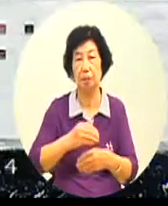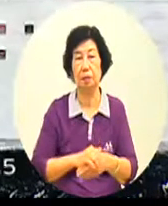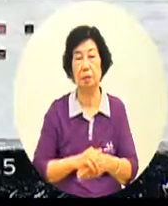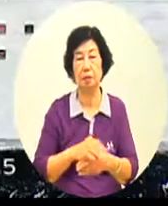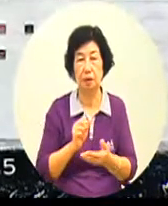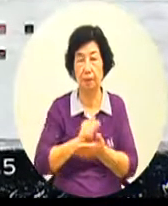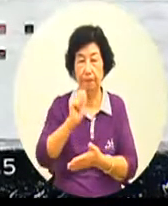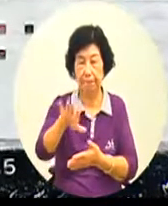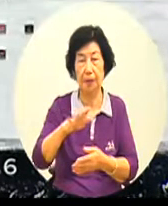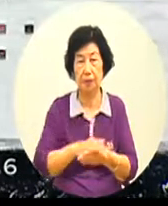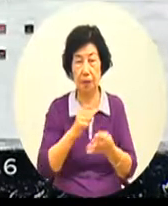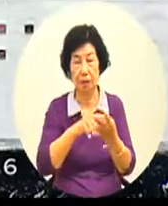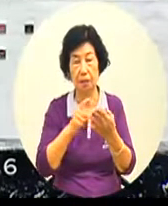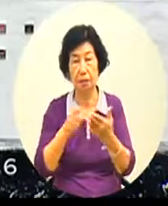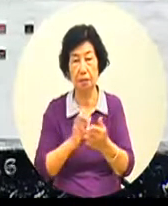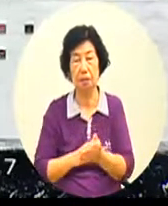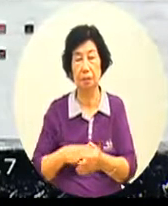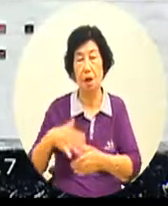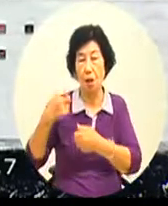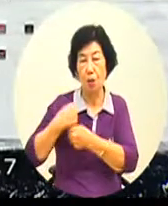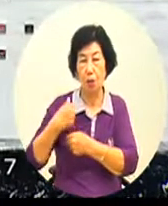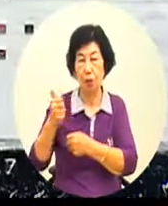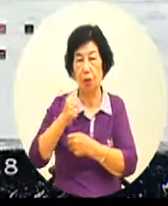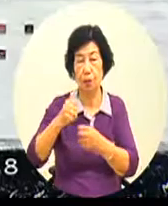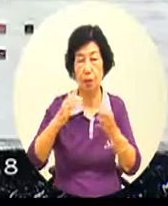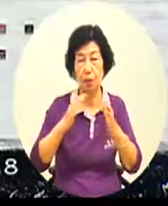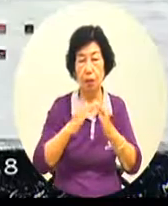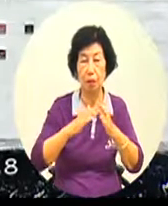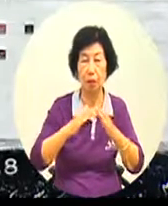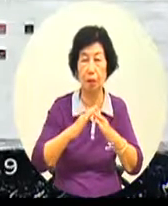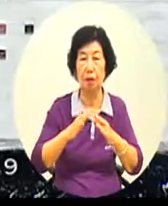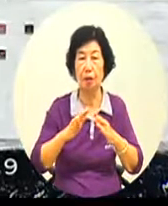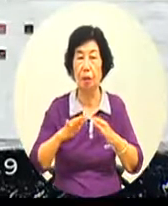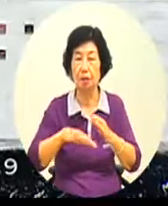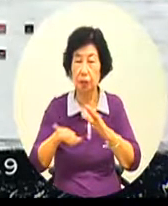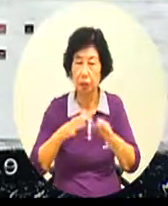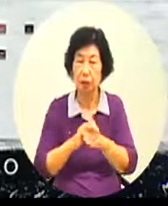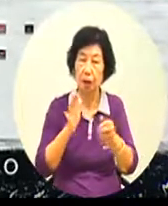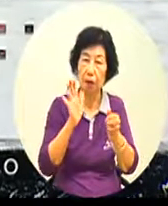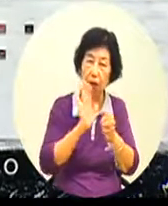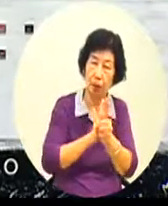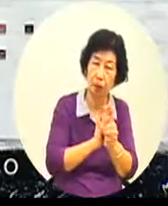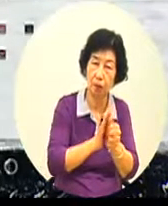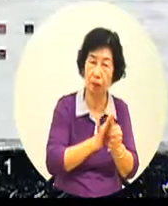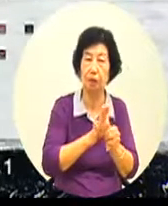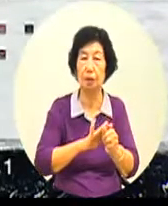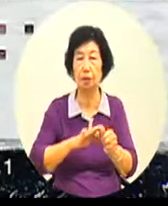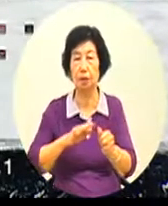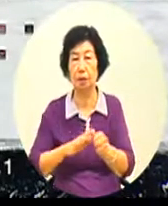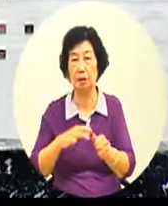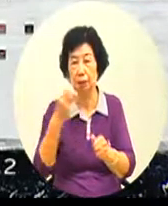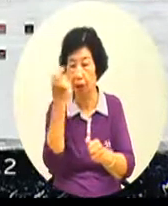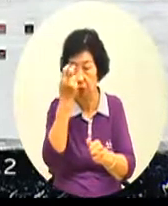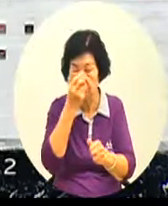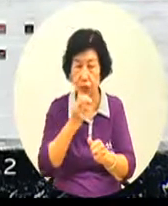下：义南家属服务部分，入营前办理义南殡仪调查，